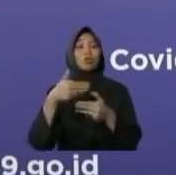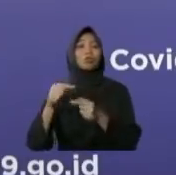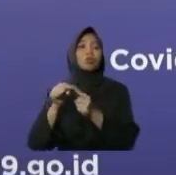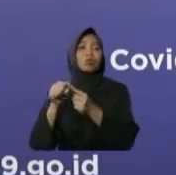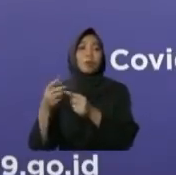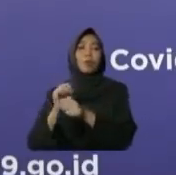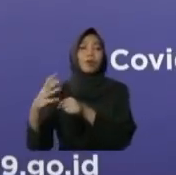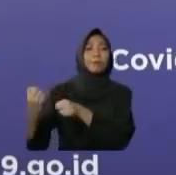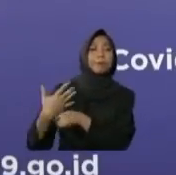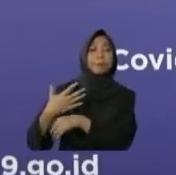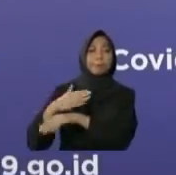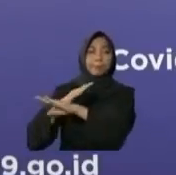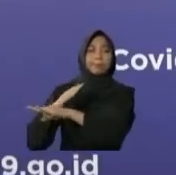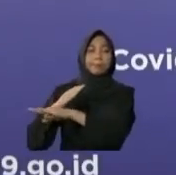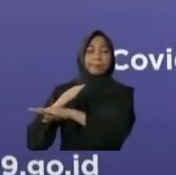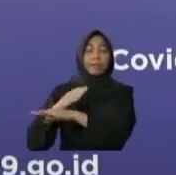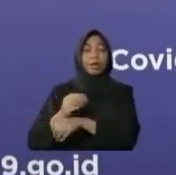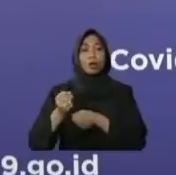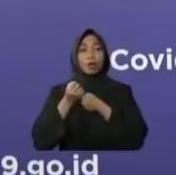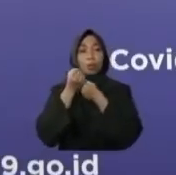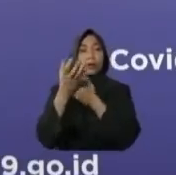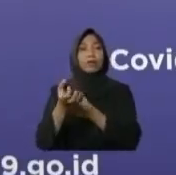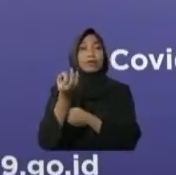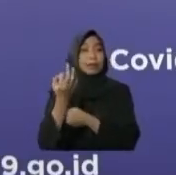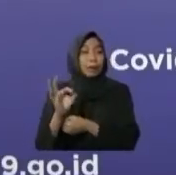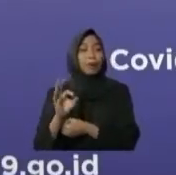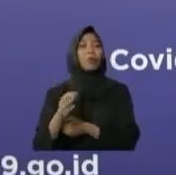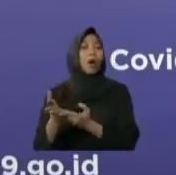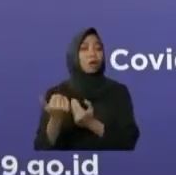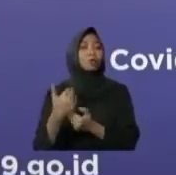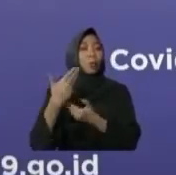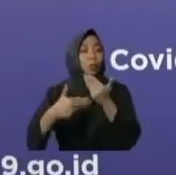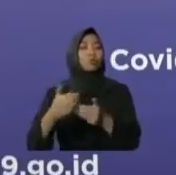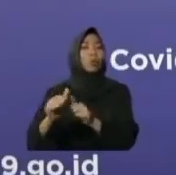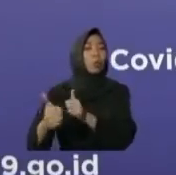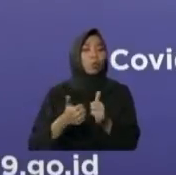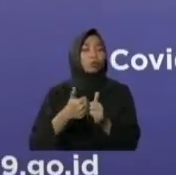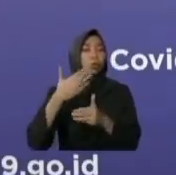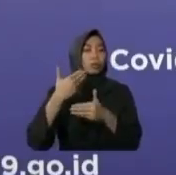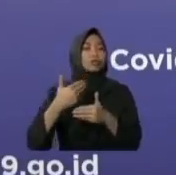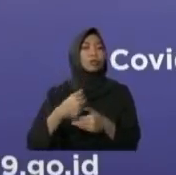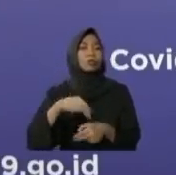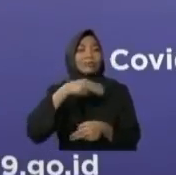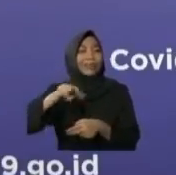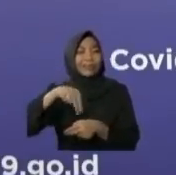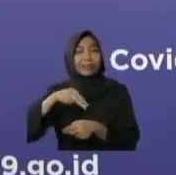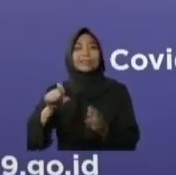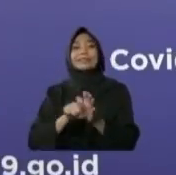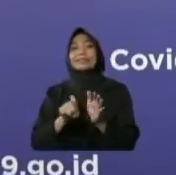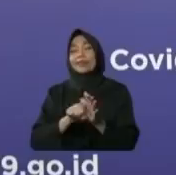19 ikuti terus perkembangan yang kita berikan baik melalui kofit 19